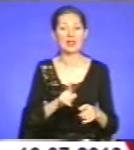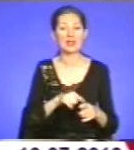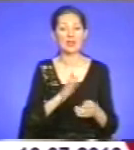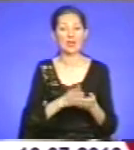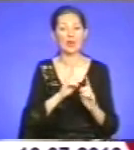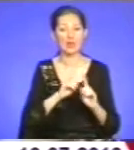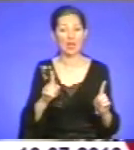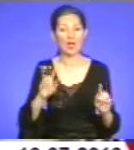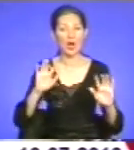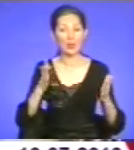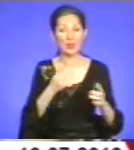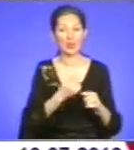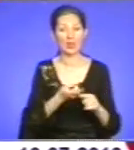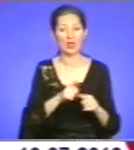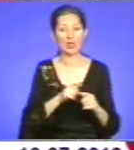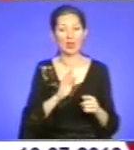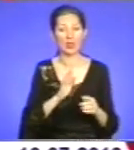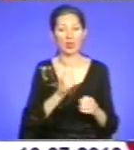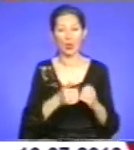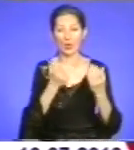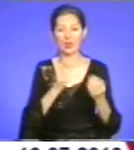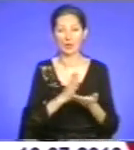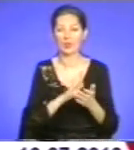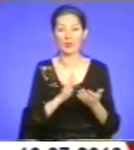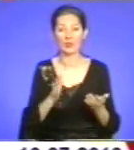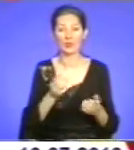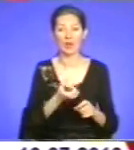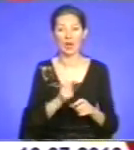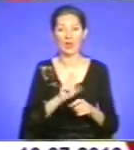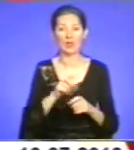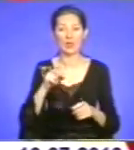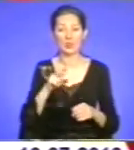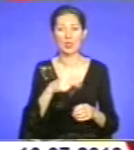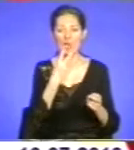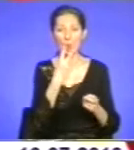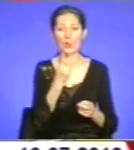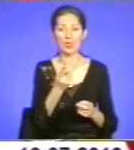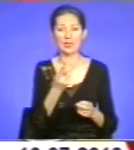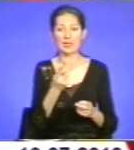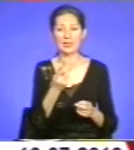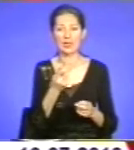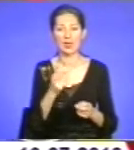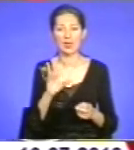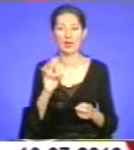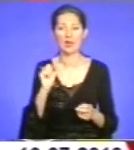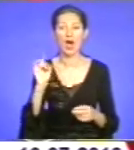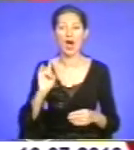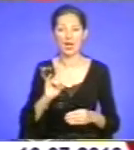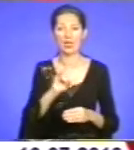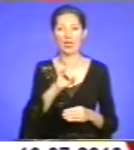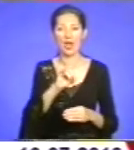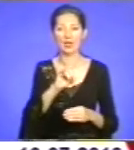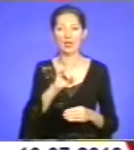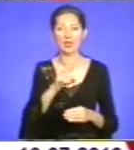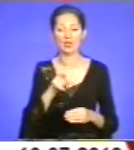подія, яка відбувається кожного дня. Більшість, хто прийшли, став з неофіційними делегаціями, всі прийшли подивитися на літак, і то на ті,